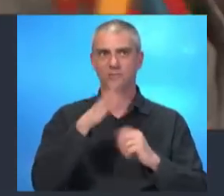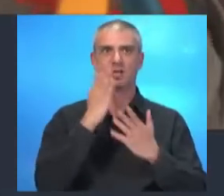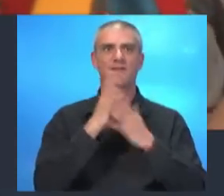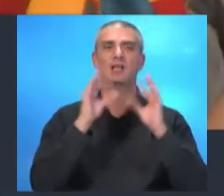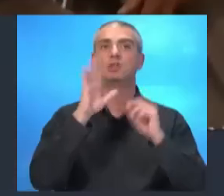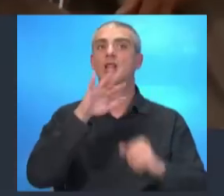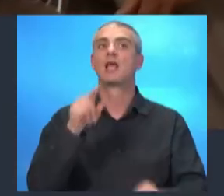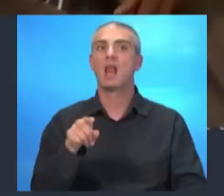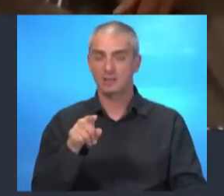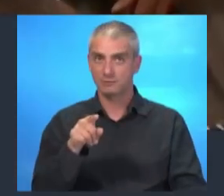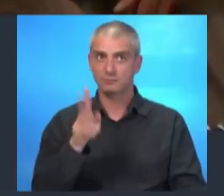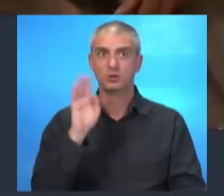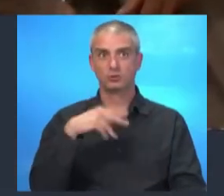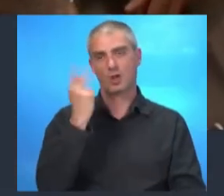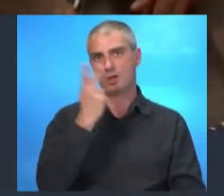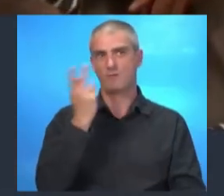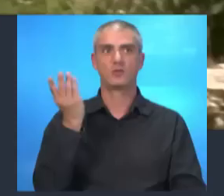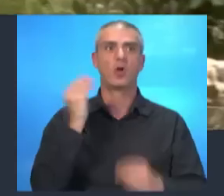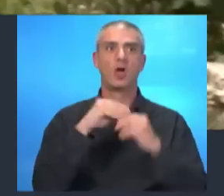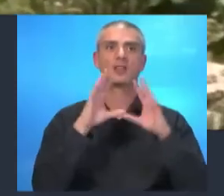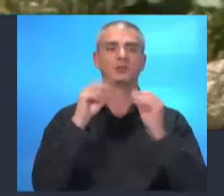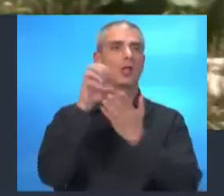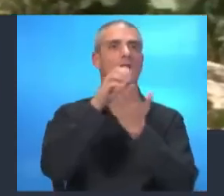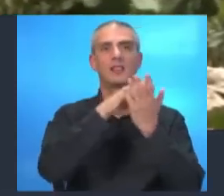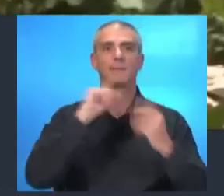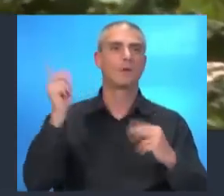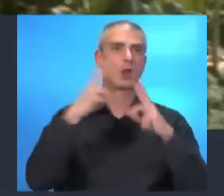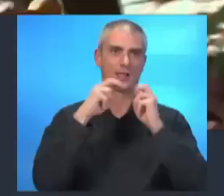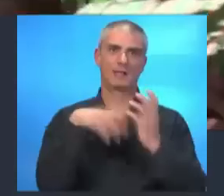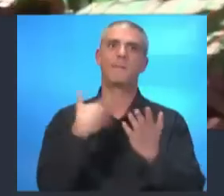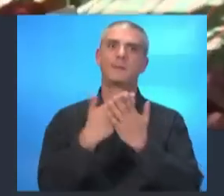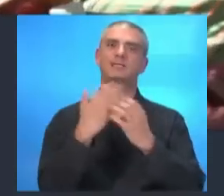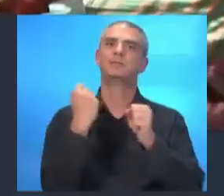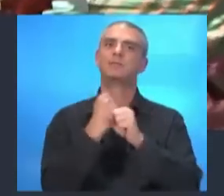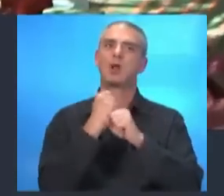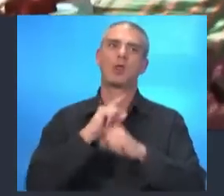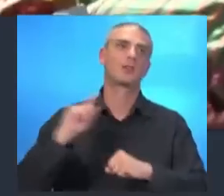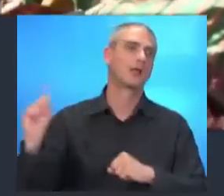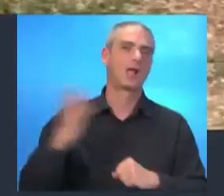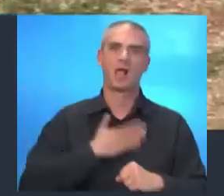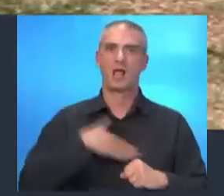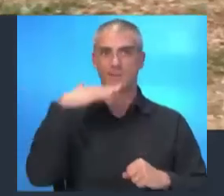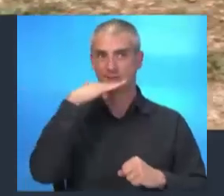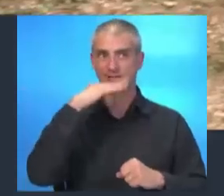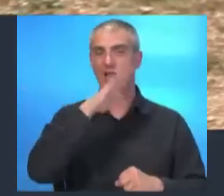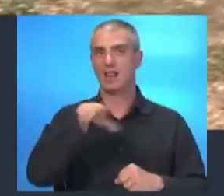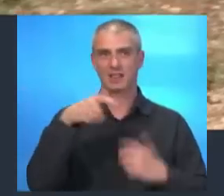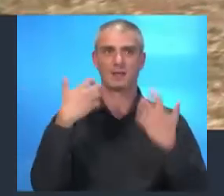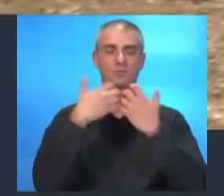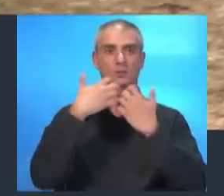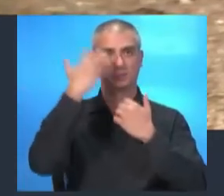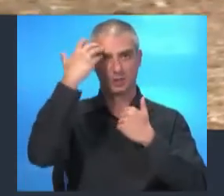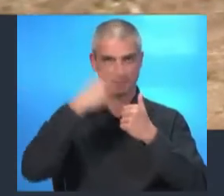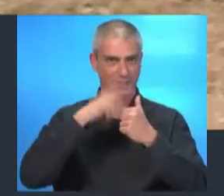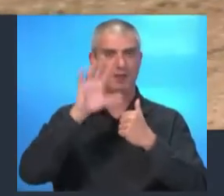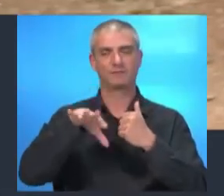ילדים. אגב, יש כמובן עוד עשרות אתרים ברחבי העיר שמציעים פעילויות לכל המועד, לילדים, במוזיאון המדע, אפשר